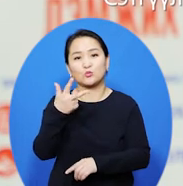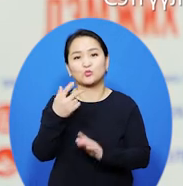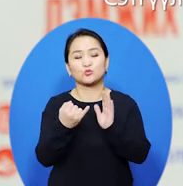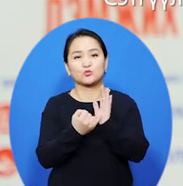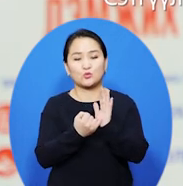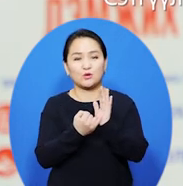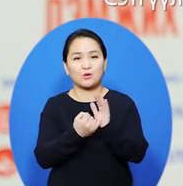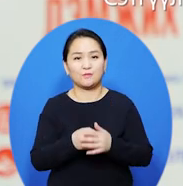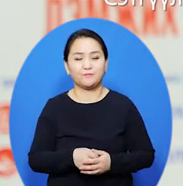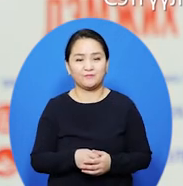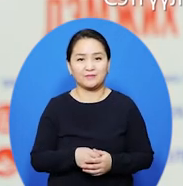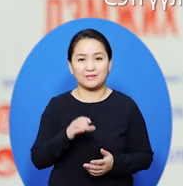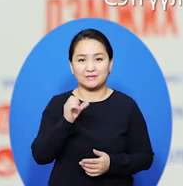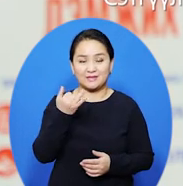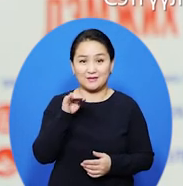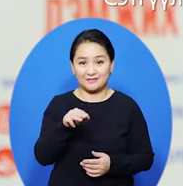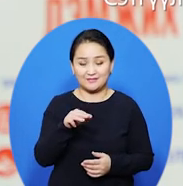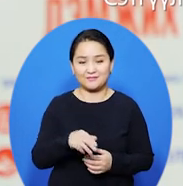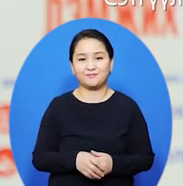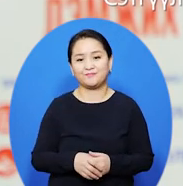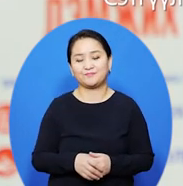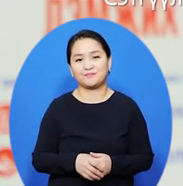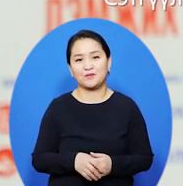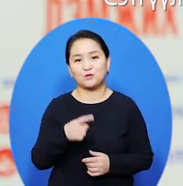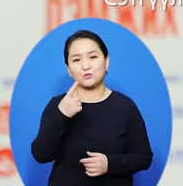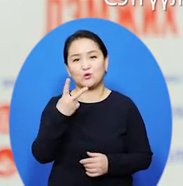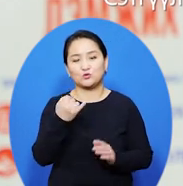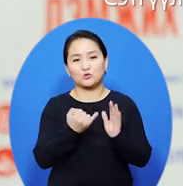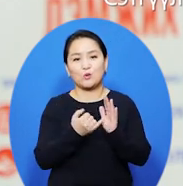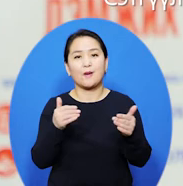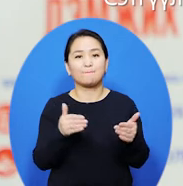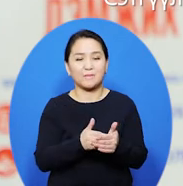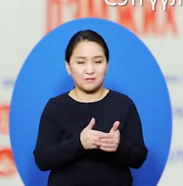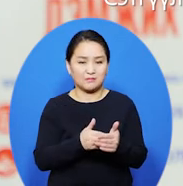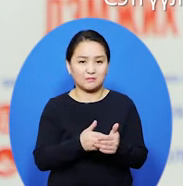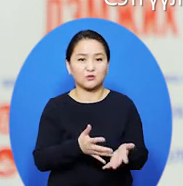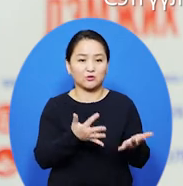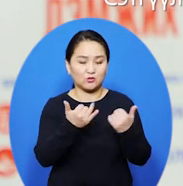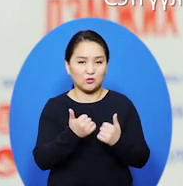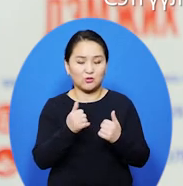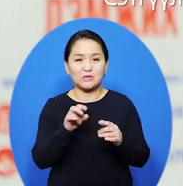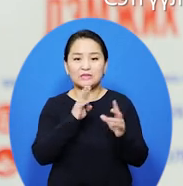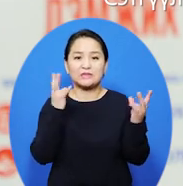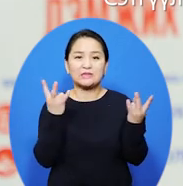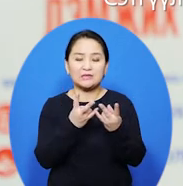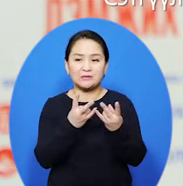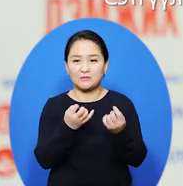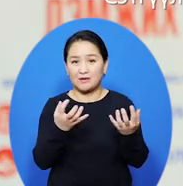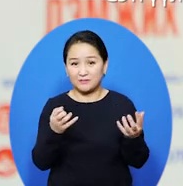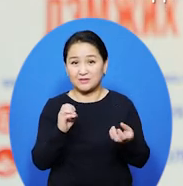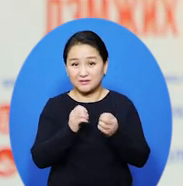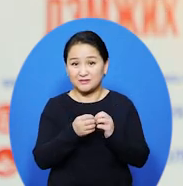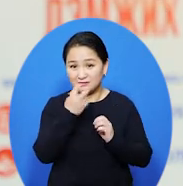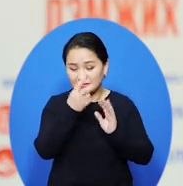36 мянга цалд авч байна гэсэн тэтгэл. Гэтэл 126 мянга гэдэг тоо бол өөрөө нийгэмд асар том харагдаад шүү дээ. 230